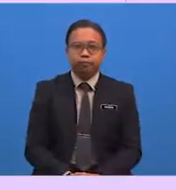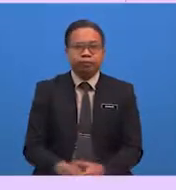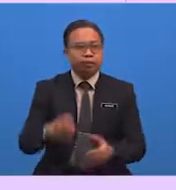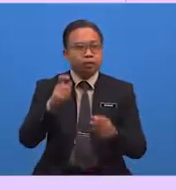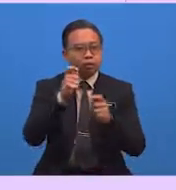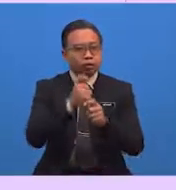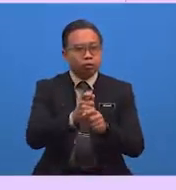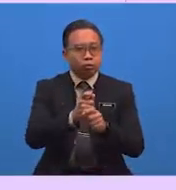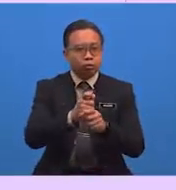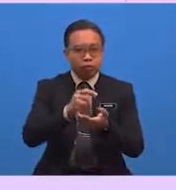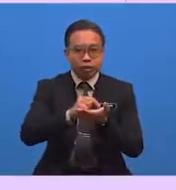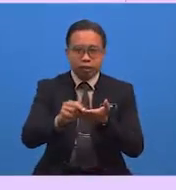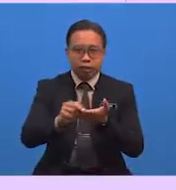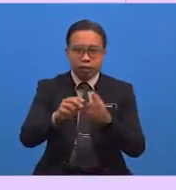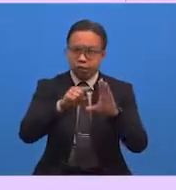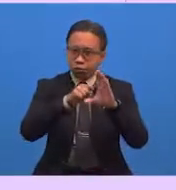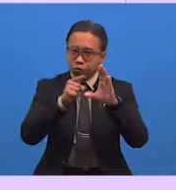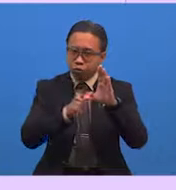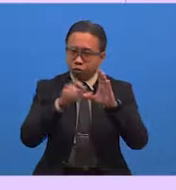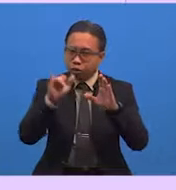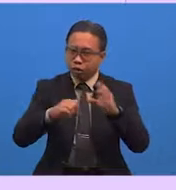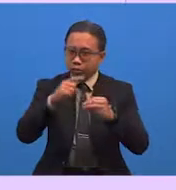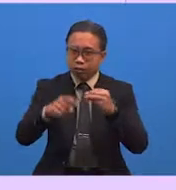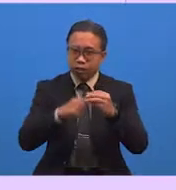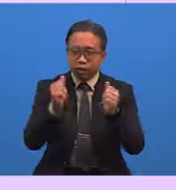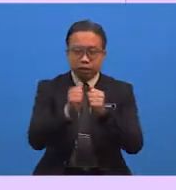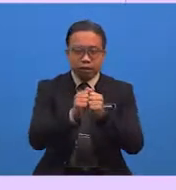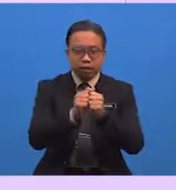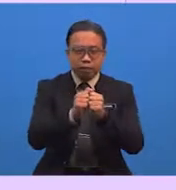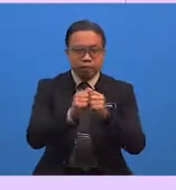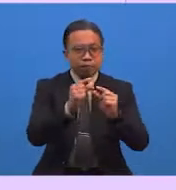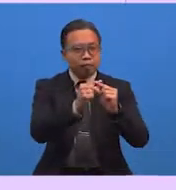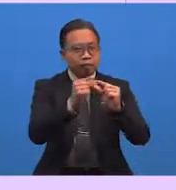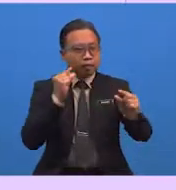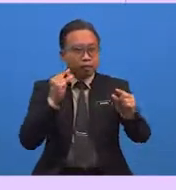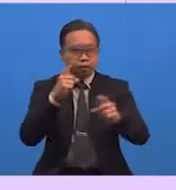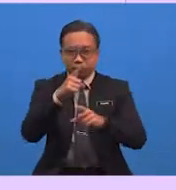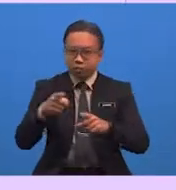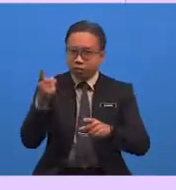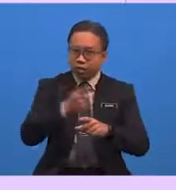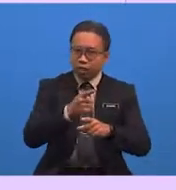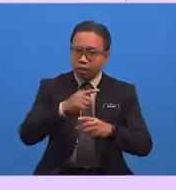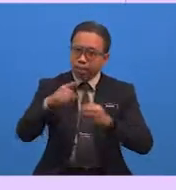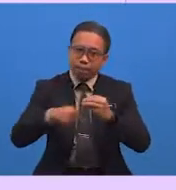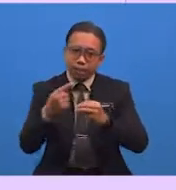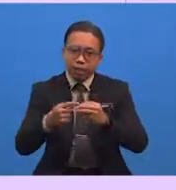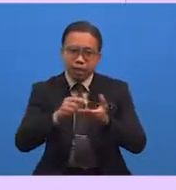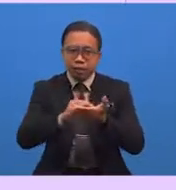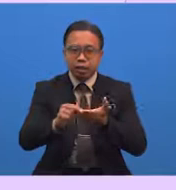nilai sudut yang berkaitan dengan garis bersilang apabila nilai sudut lain